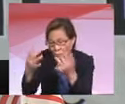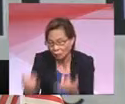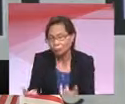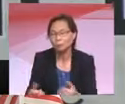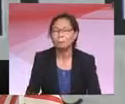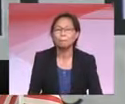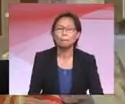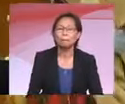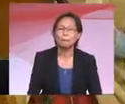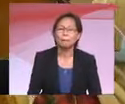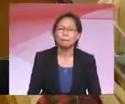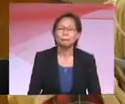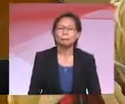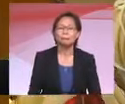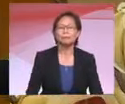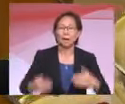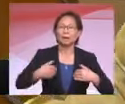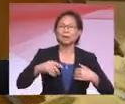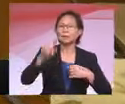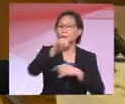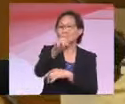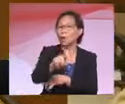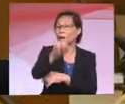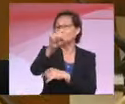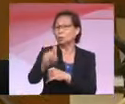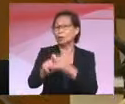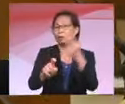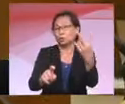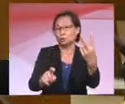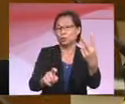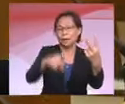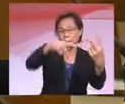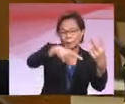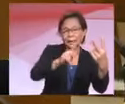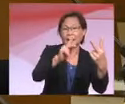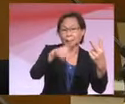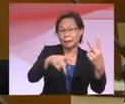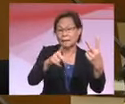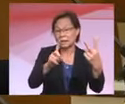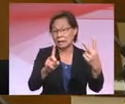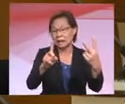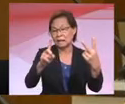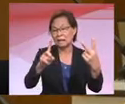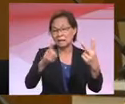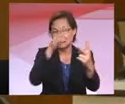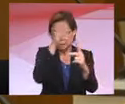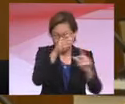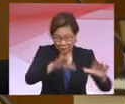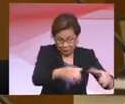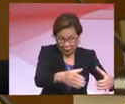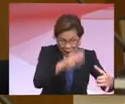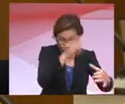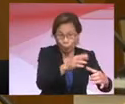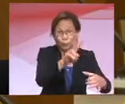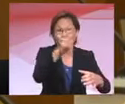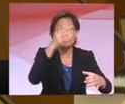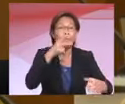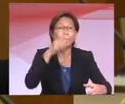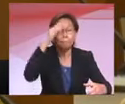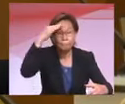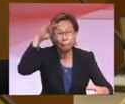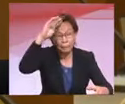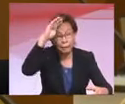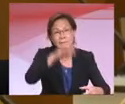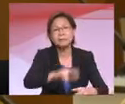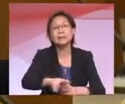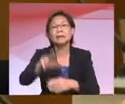Assalamualaikum Tan Sri. Saya ada dua soalan kat sini. Soalan pertama berkenaan dengan PKPD bersasar di dua buah kampung di Perlis dan empat mukim di Kedah akan